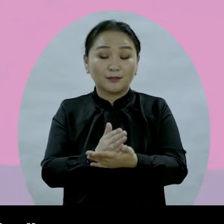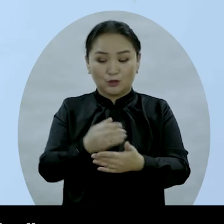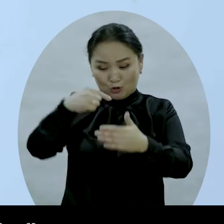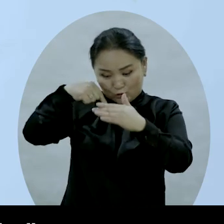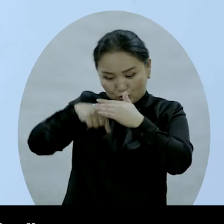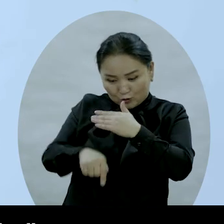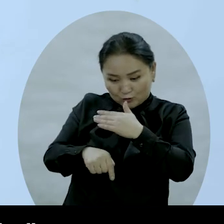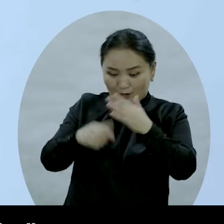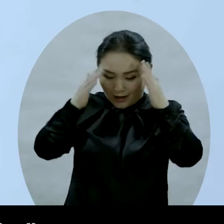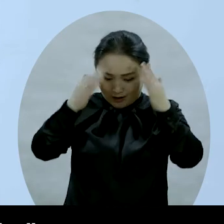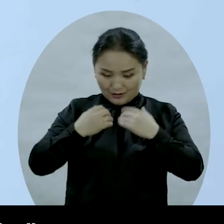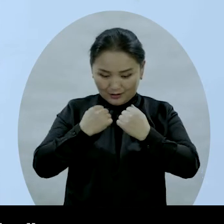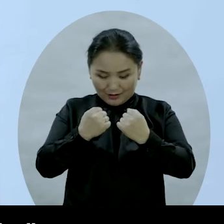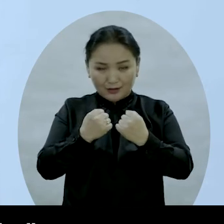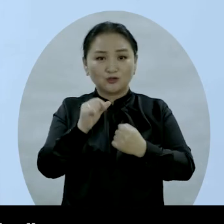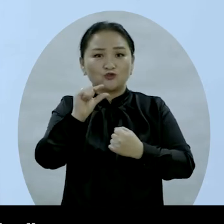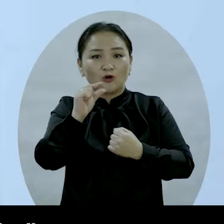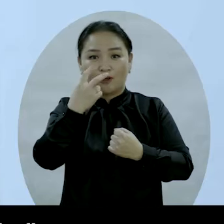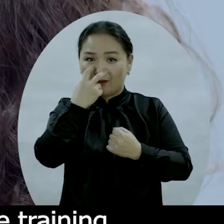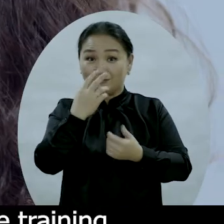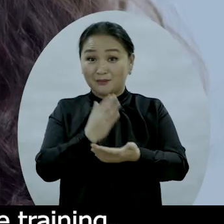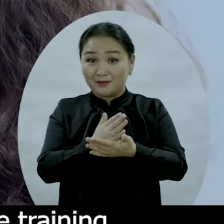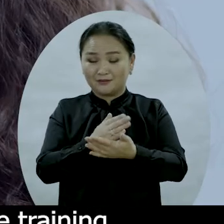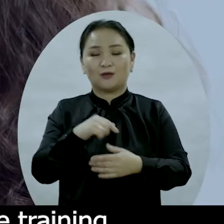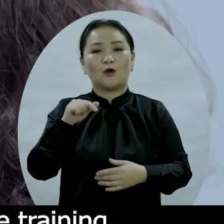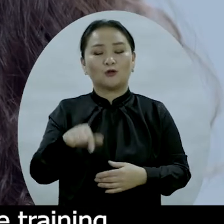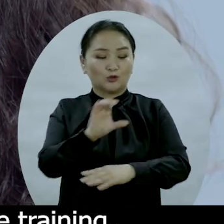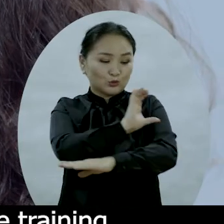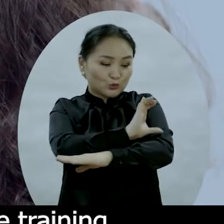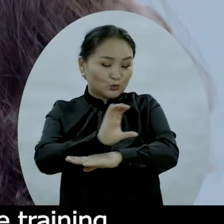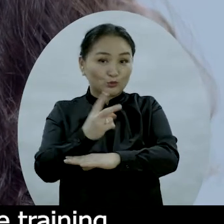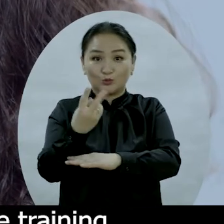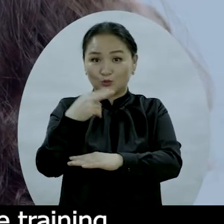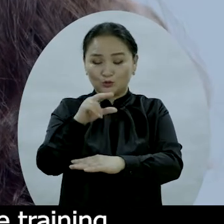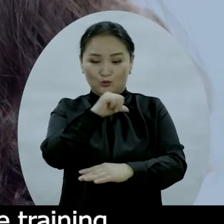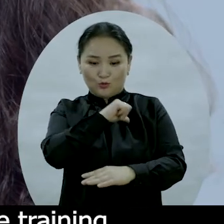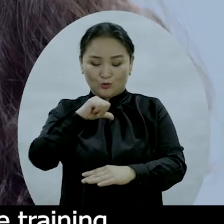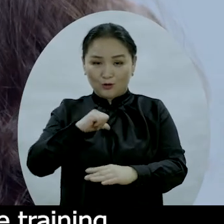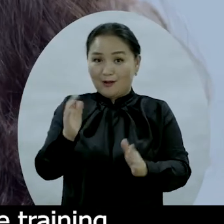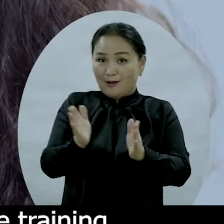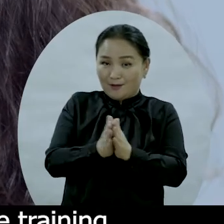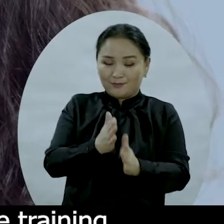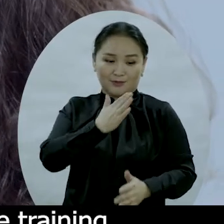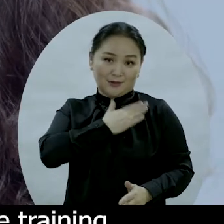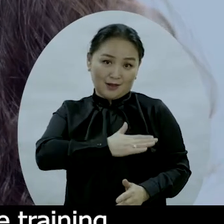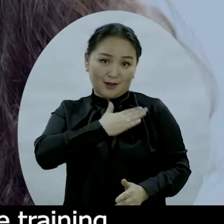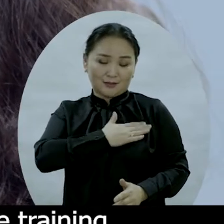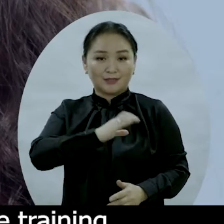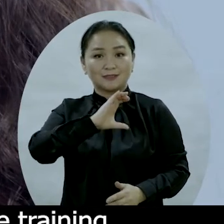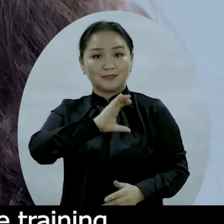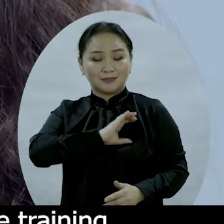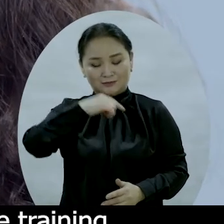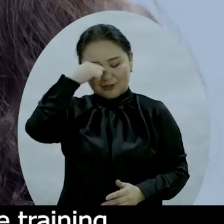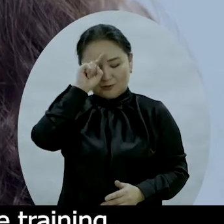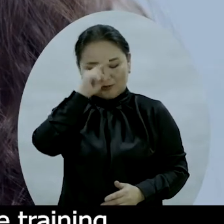байна. Татгшоогоо бага өнгөйдөг байсан юм байна гэж хэлдэг. Харин ингээд сургалтын үеэр хамтдаа өөрийгөө хайрлах, сэтгэл зүйн эрүүл мэндэд